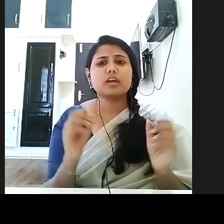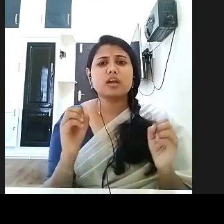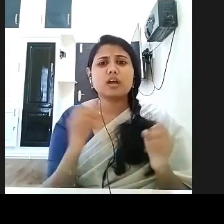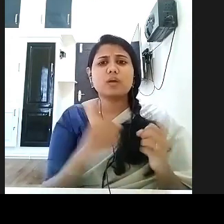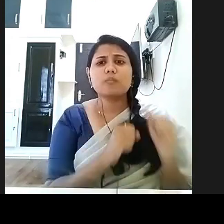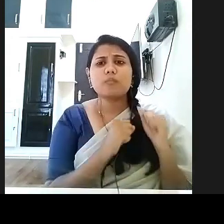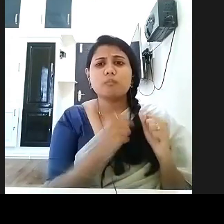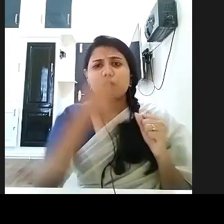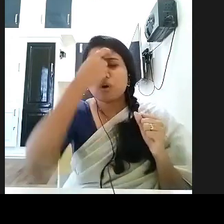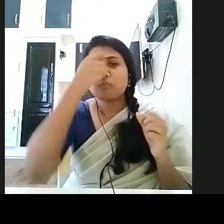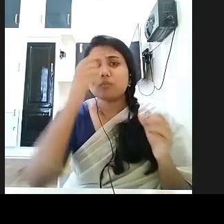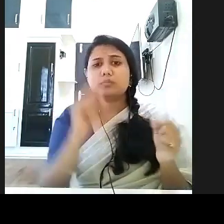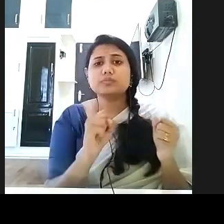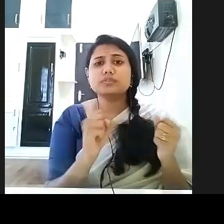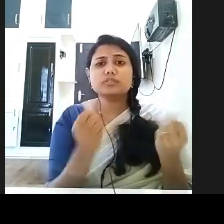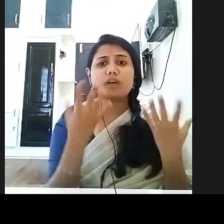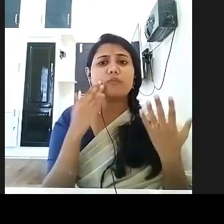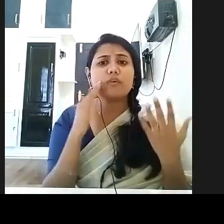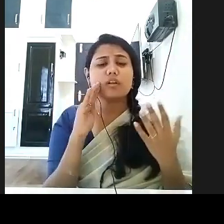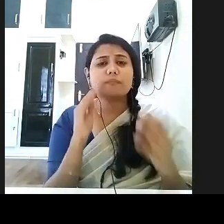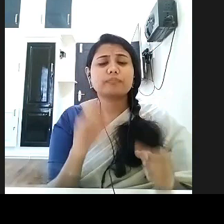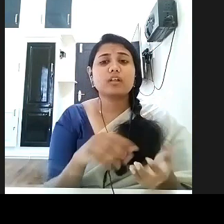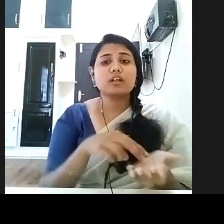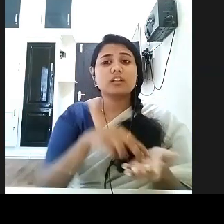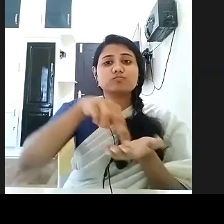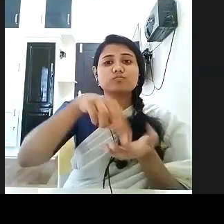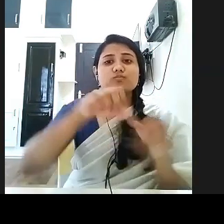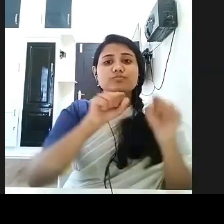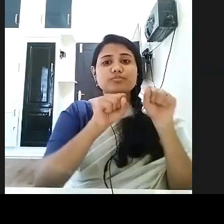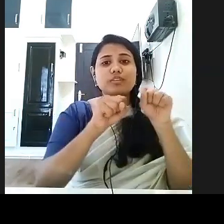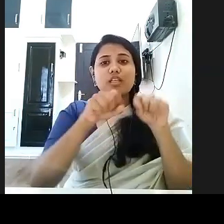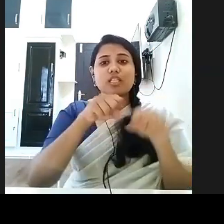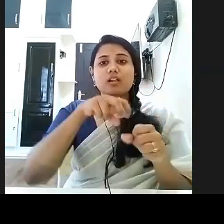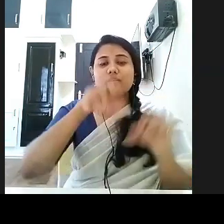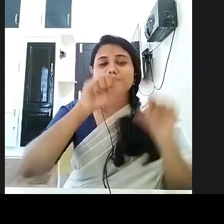നടക്കുന്ന ടൈമിൽ തന്നെ ഒരു സ്ലോ,